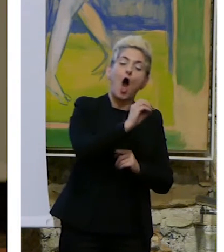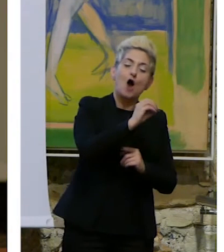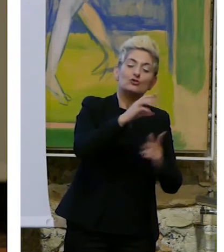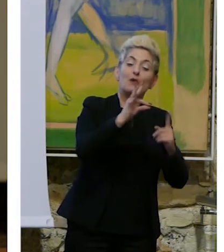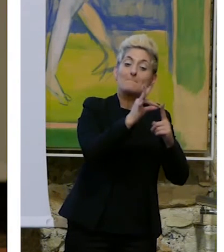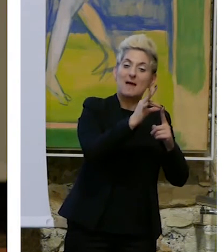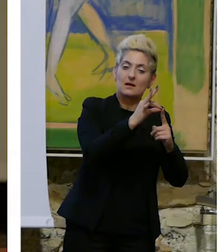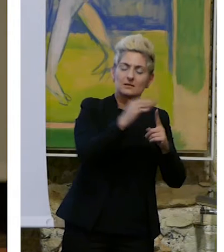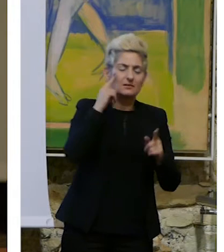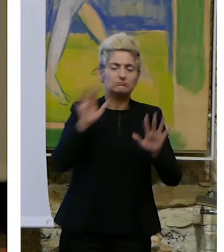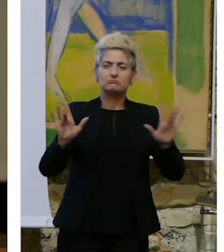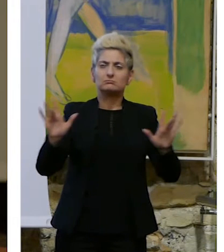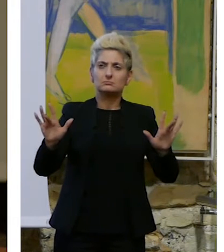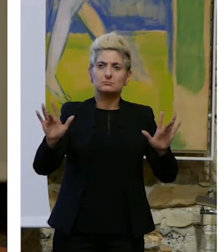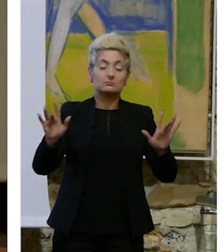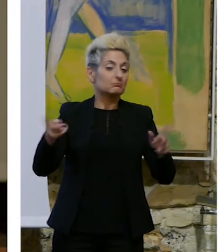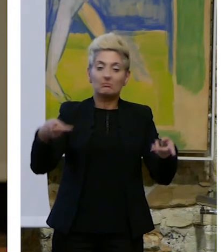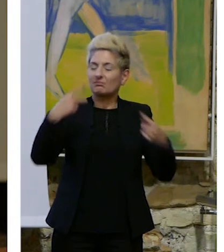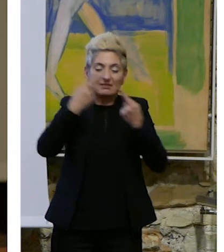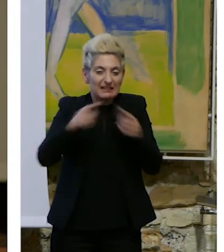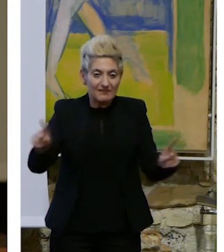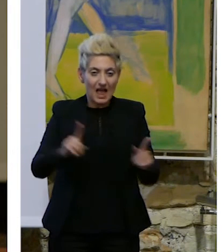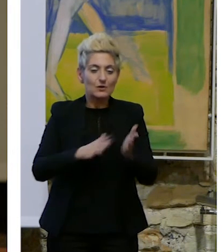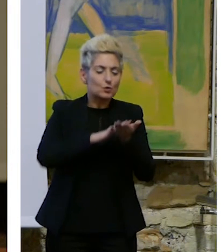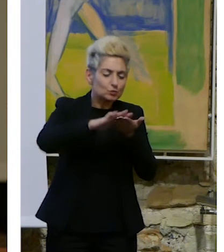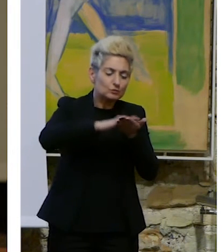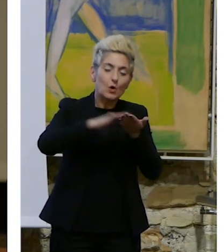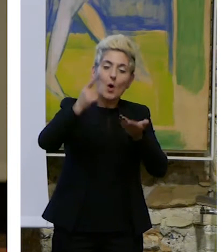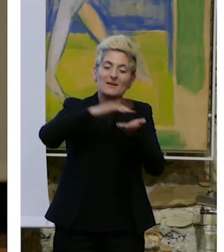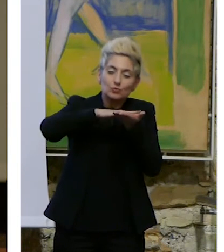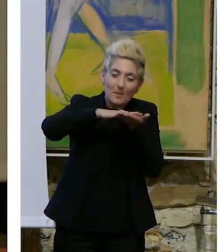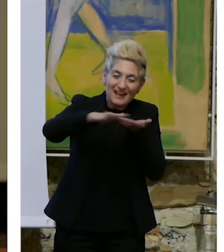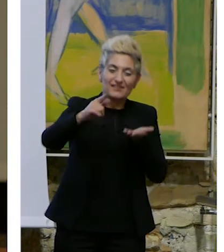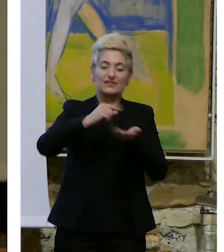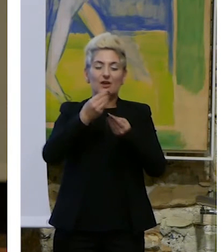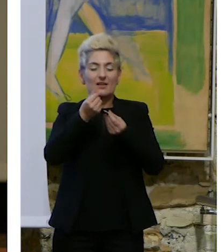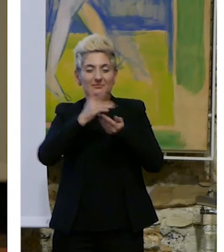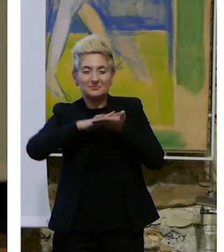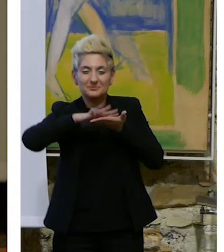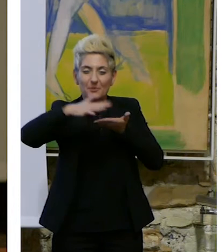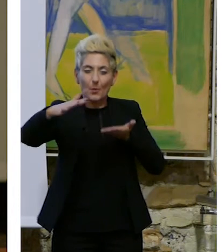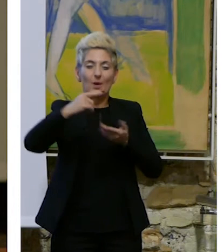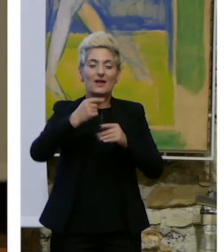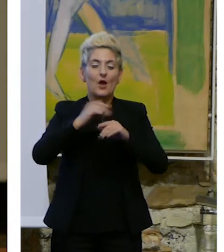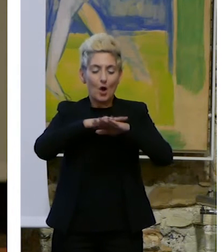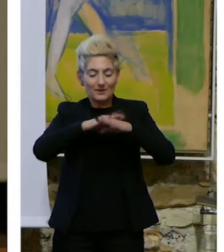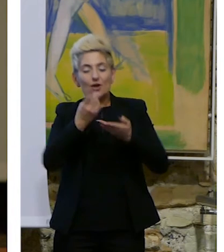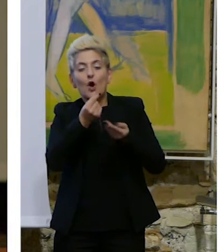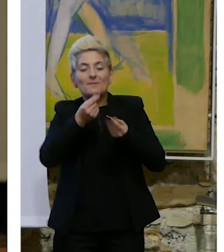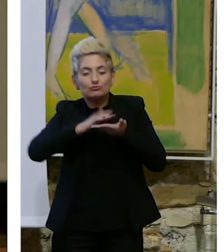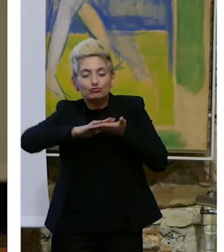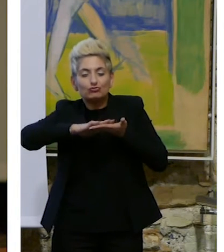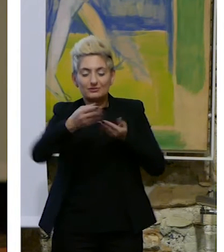temperatura diverse, due risposte di superficie e di velocità e di glittering, cioè di